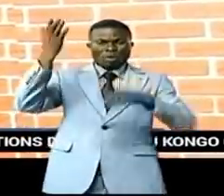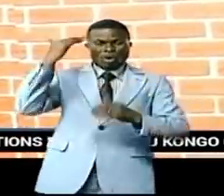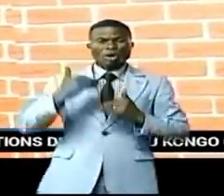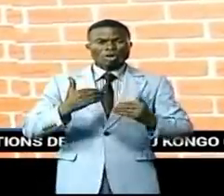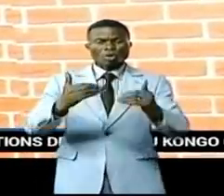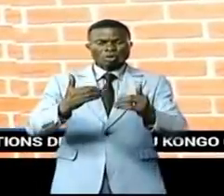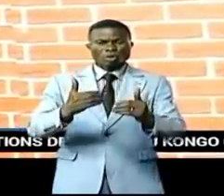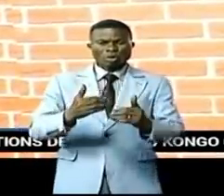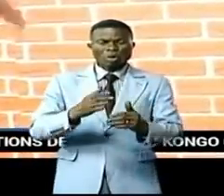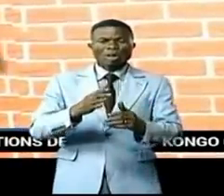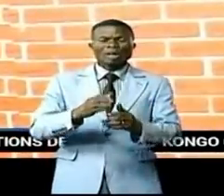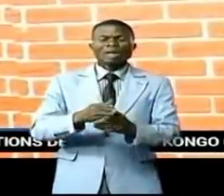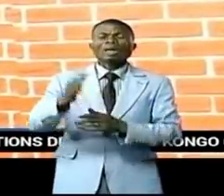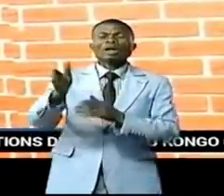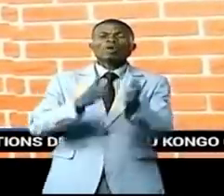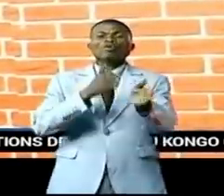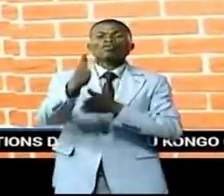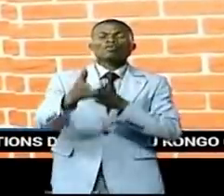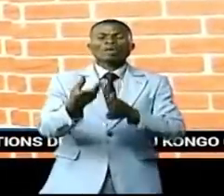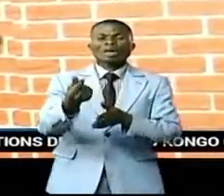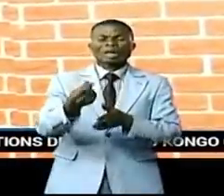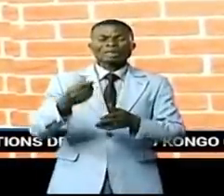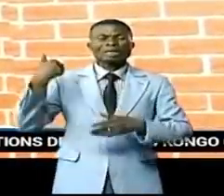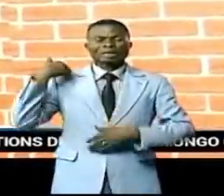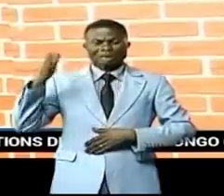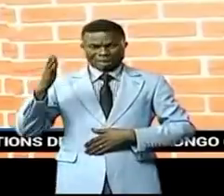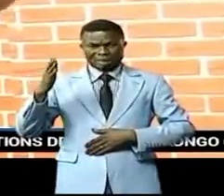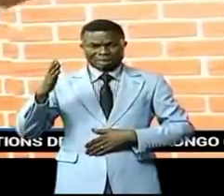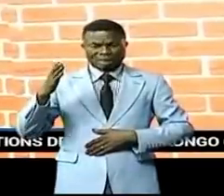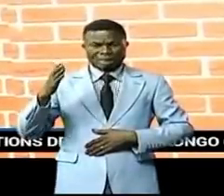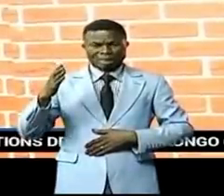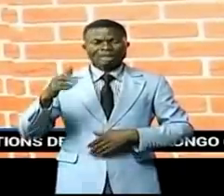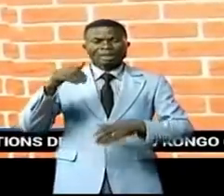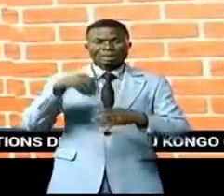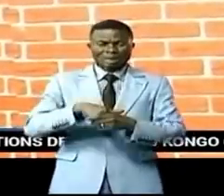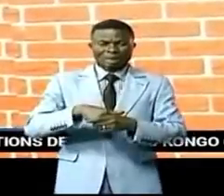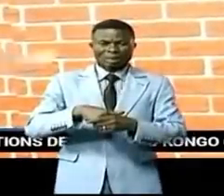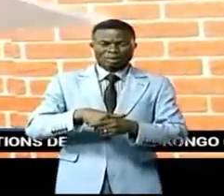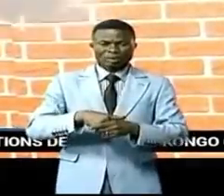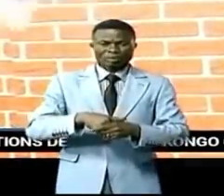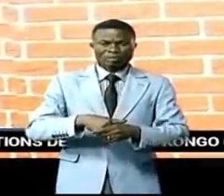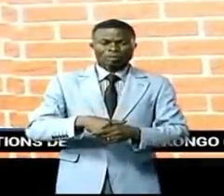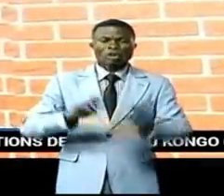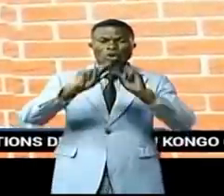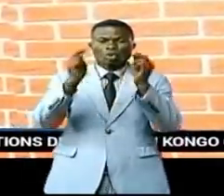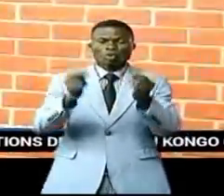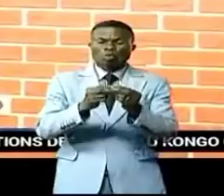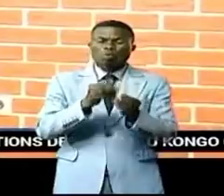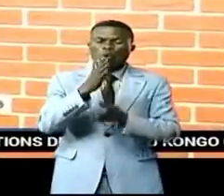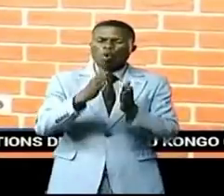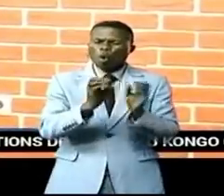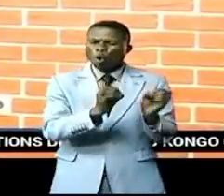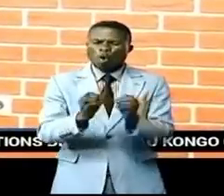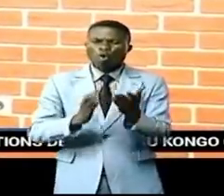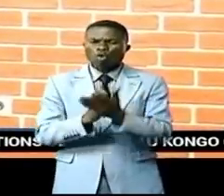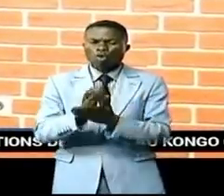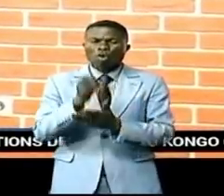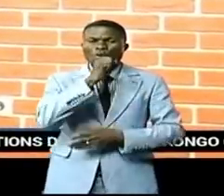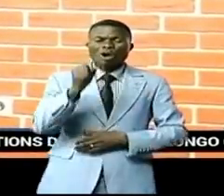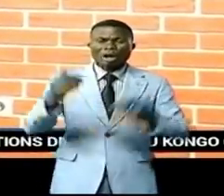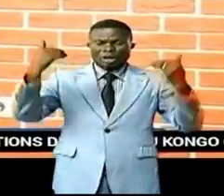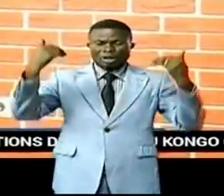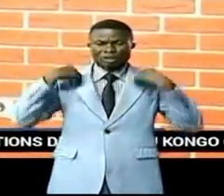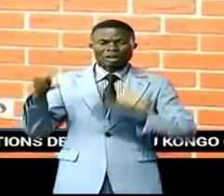de percevoir et détourner l'argent du contribuable congolais à travers un réseau mafieux bien organisé par les anciennes autorités de